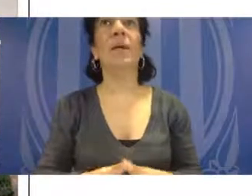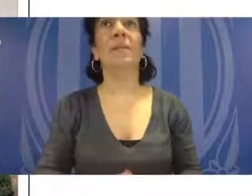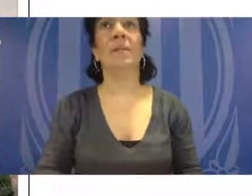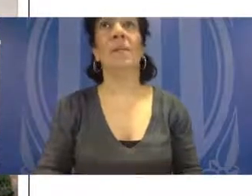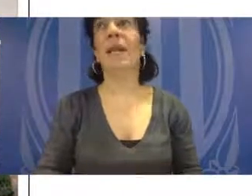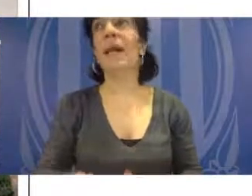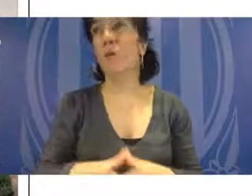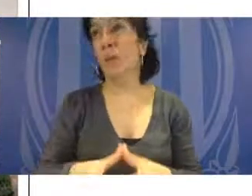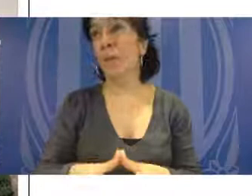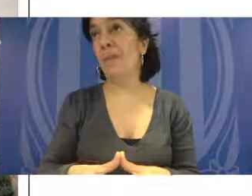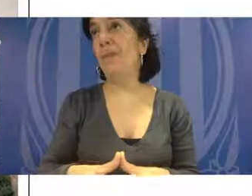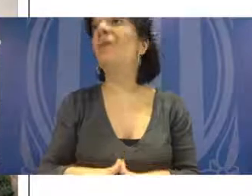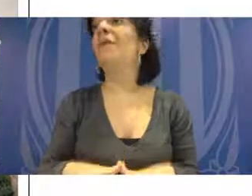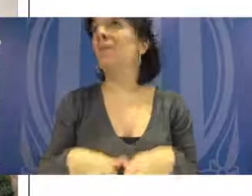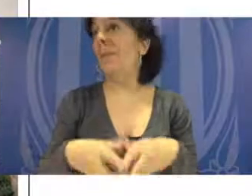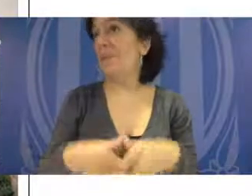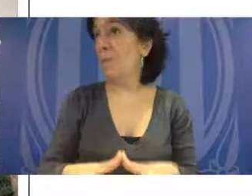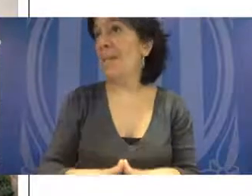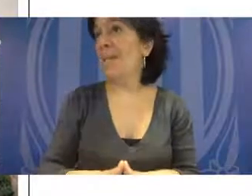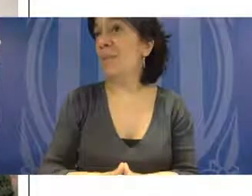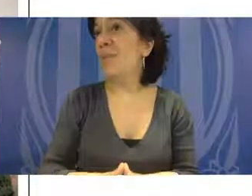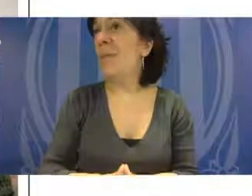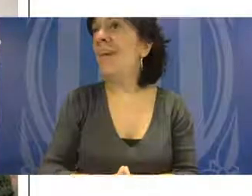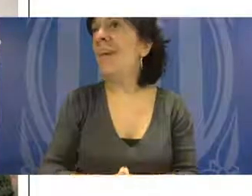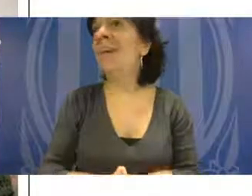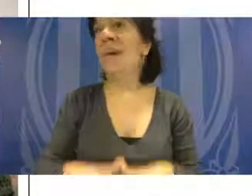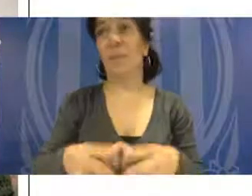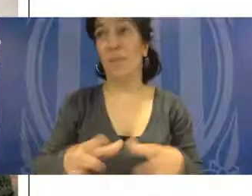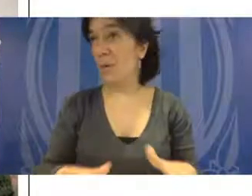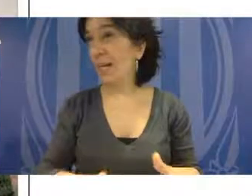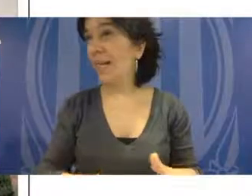venir d'un cap de setmana que normalment ens ho hem passat molt bé,